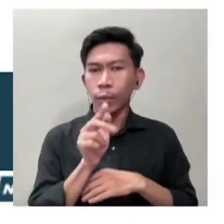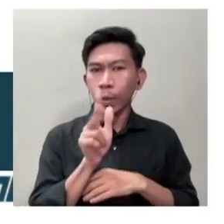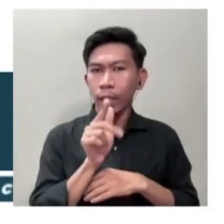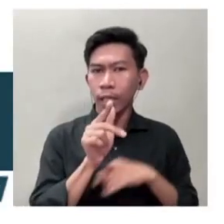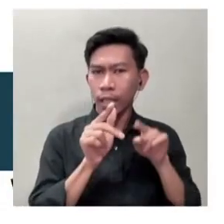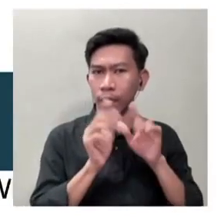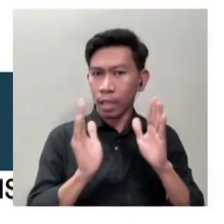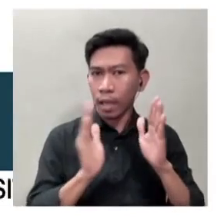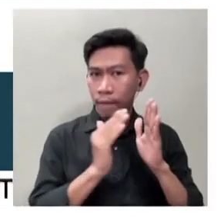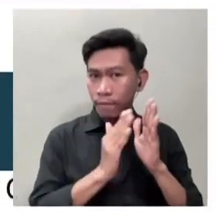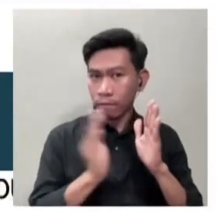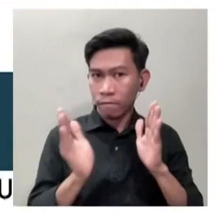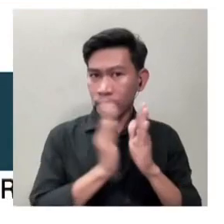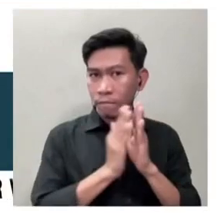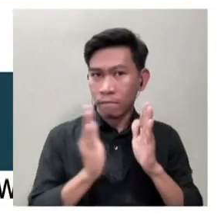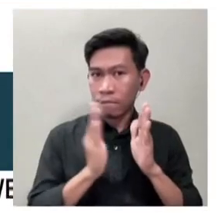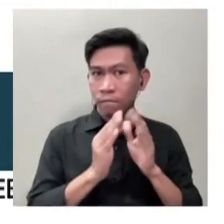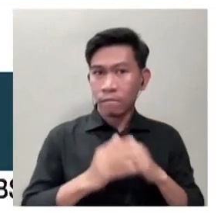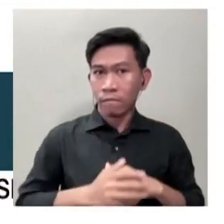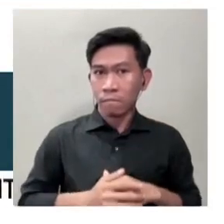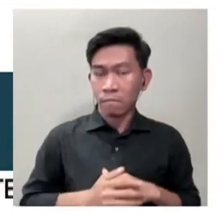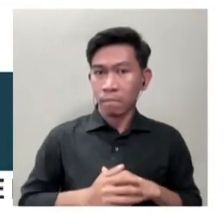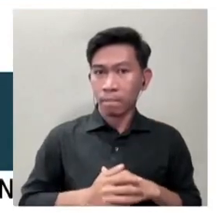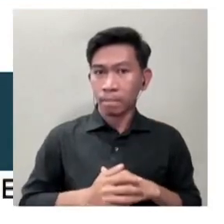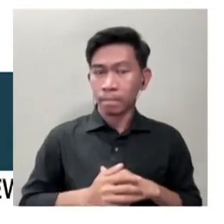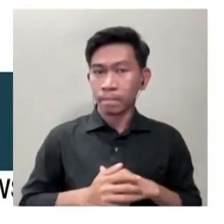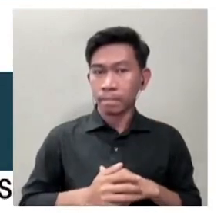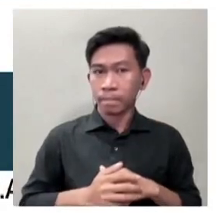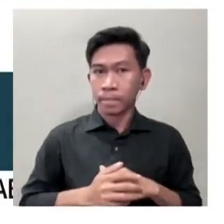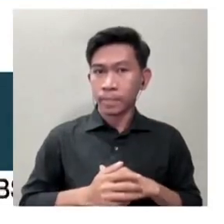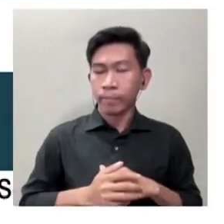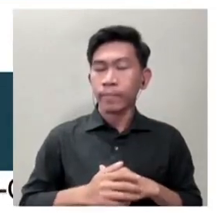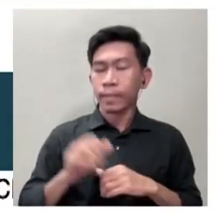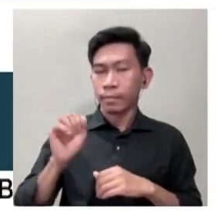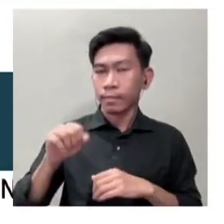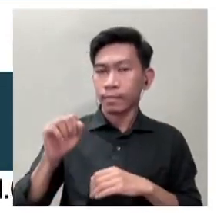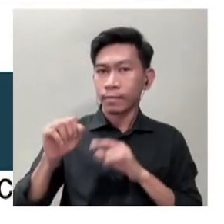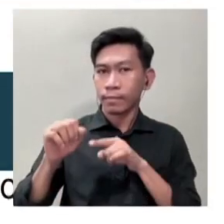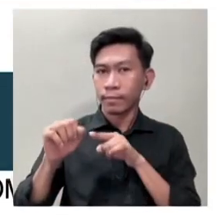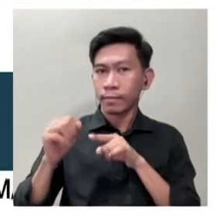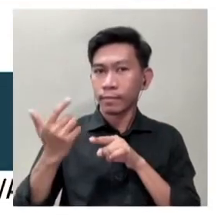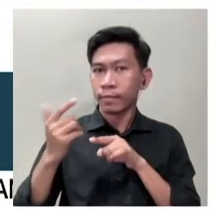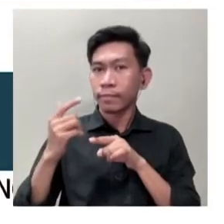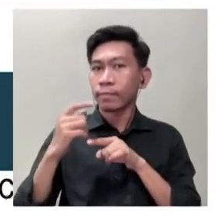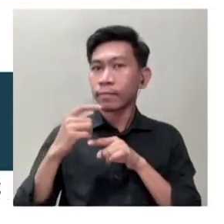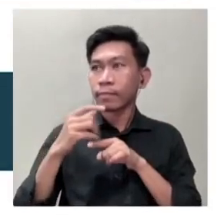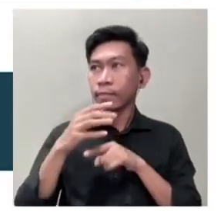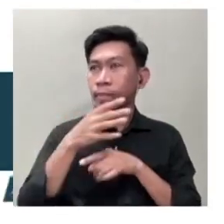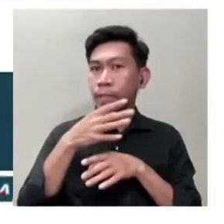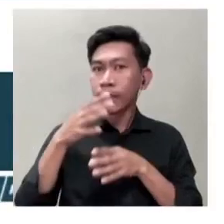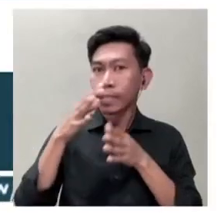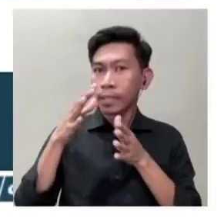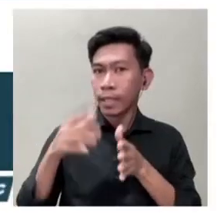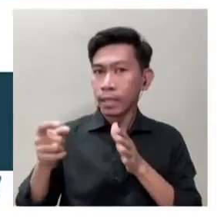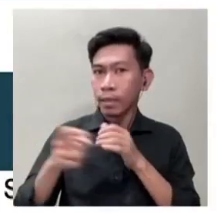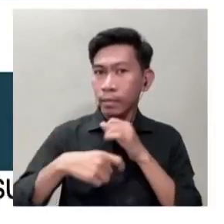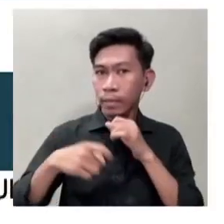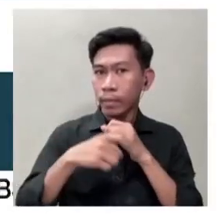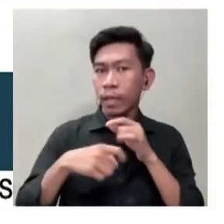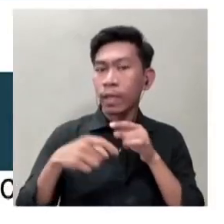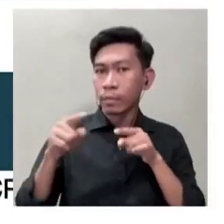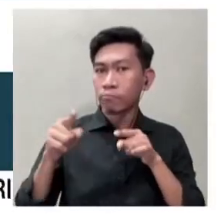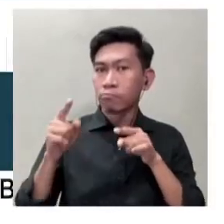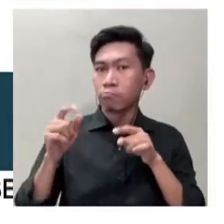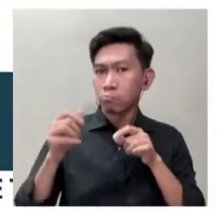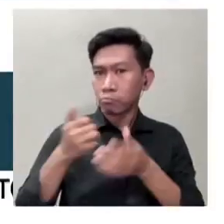19 to 23. Malaking tulong yan sa magsasaka dahil... ibig sabihin nun, kung hindi bibili